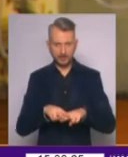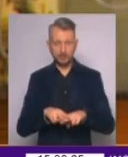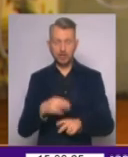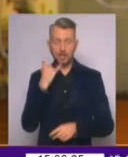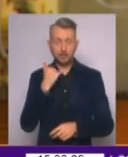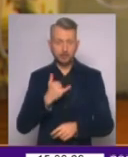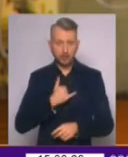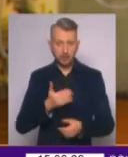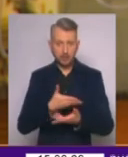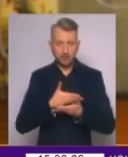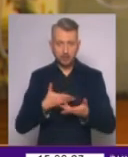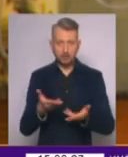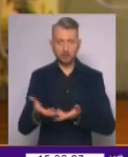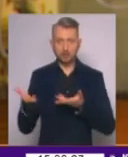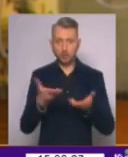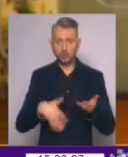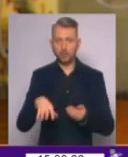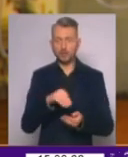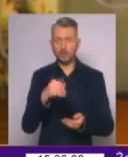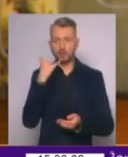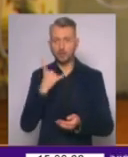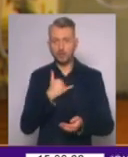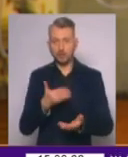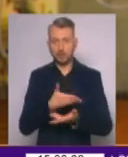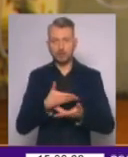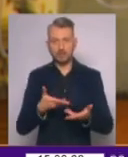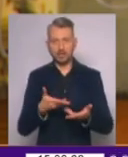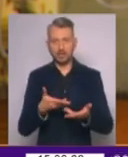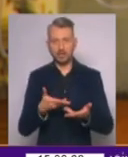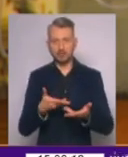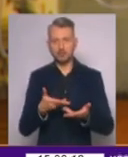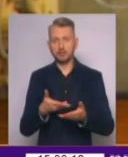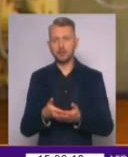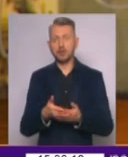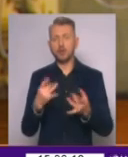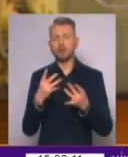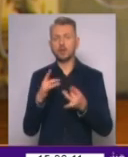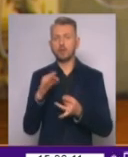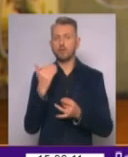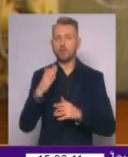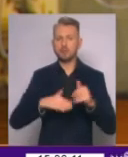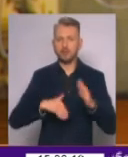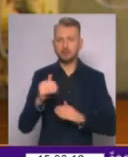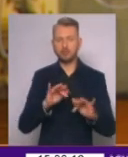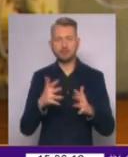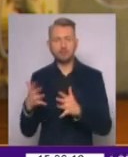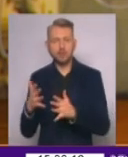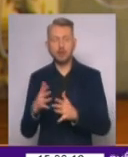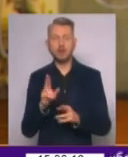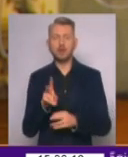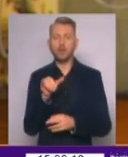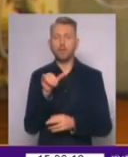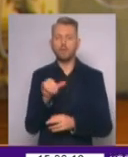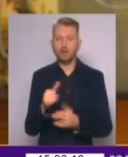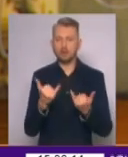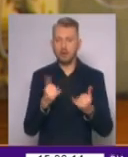Я обов'язково запрошую всіх долучатися до нашої прямоефірної розмови. Телефонуйте, розповідайте про ваші практичні історії, про те, яким чином у вас